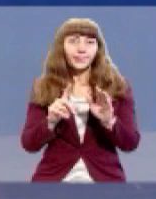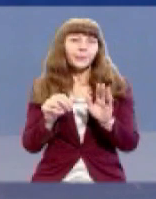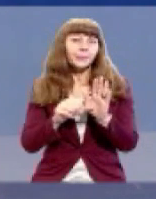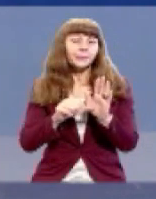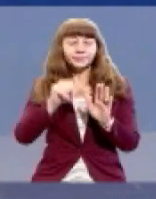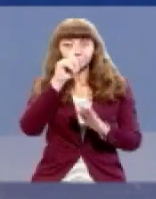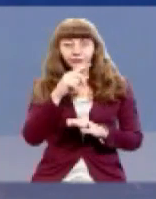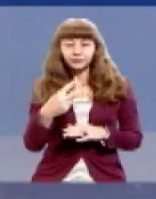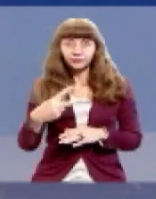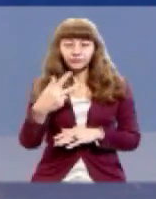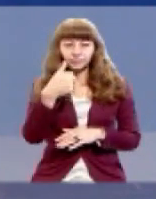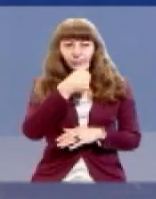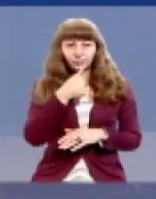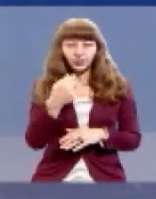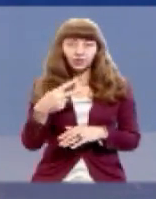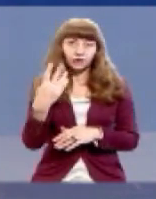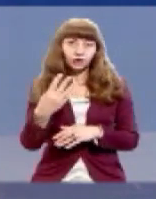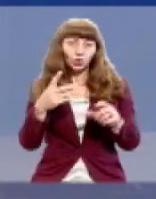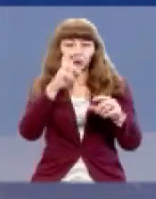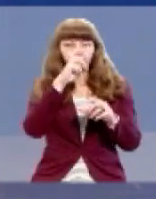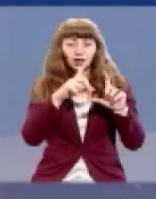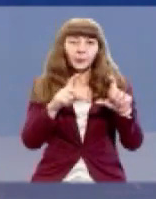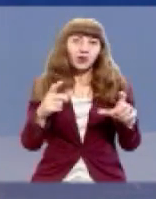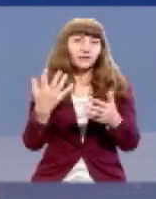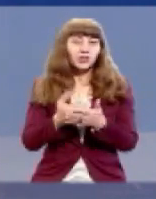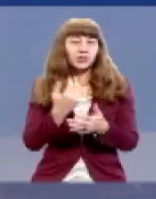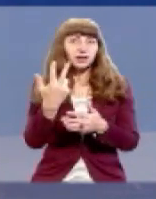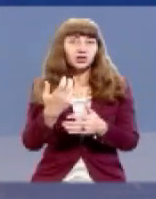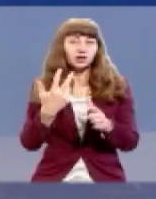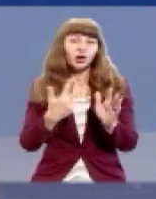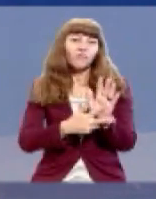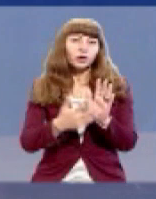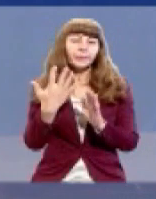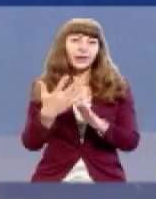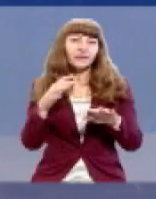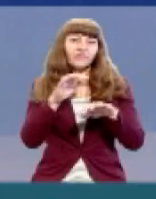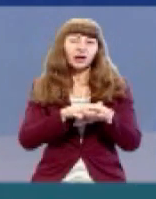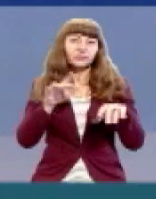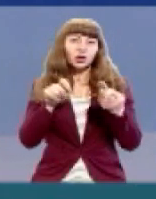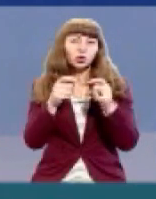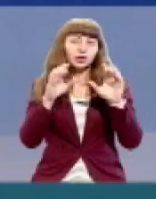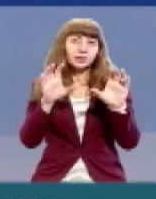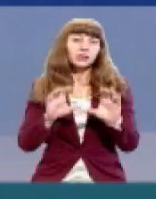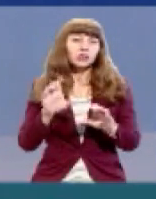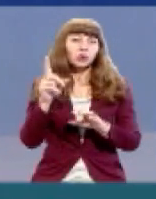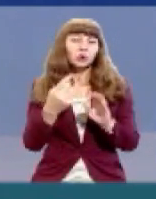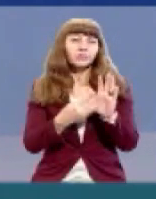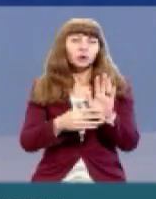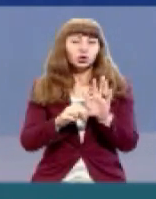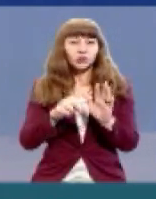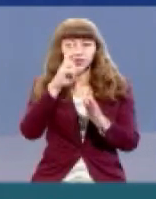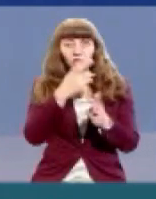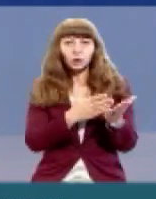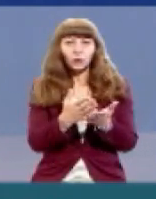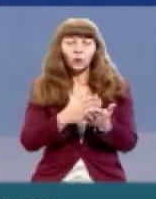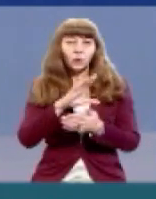нарушений законодательства в сфере государственной службы. 2023 жылдың бірінші жартыжылдығында облыстың 24 мемлекеттік органында заңнаманы